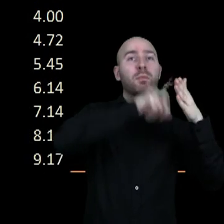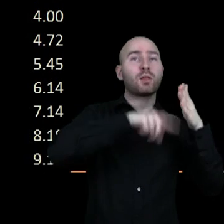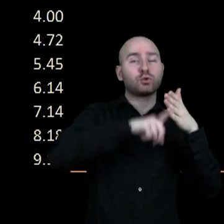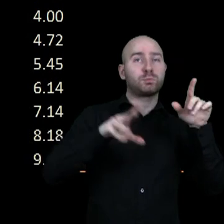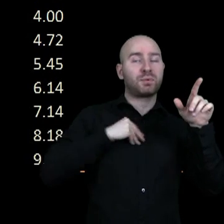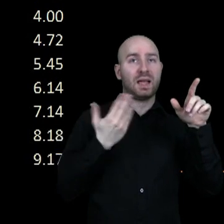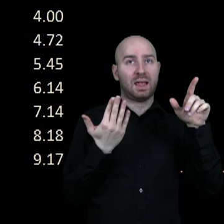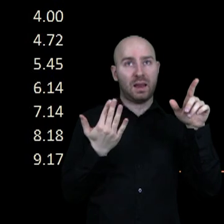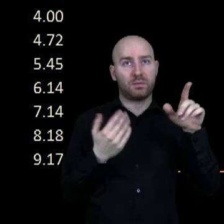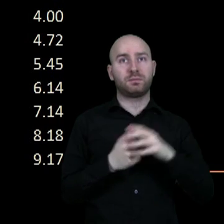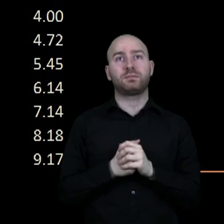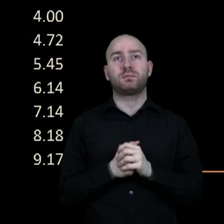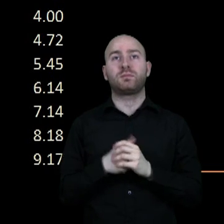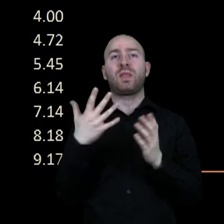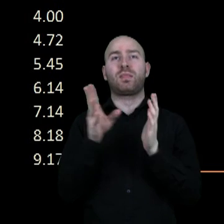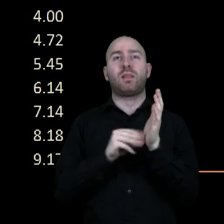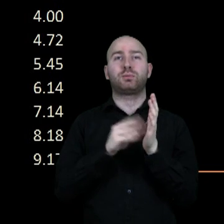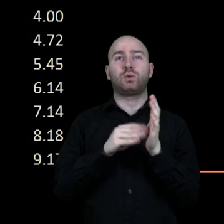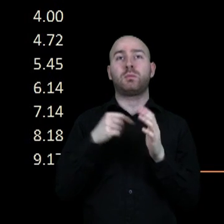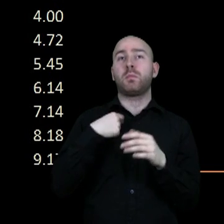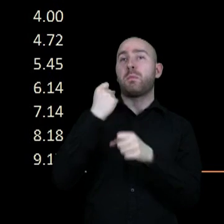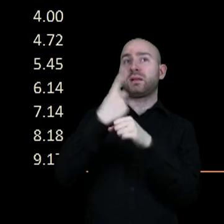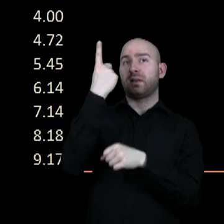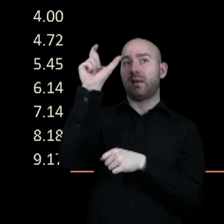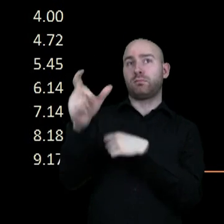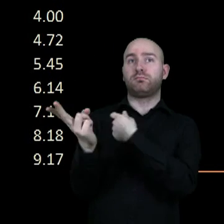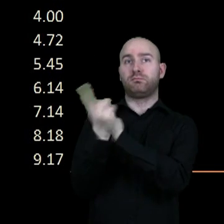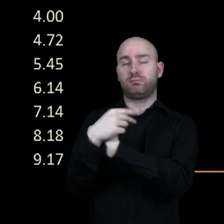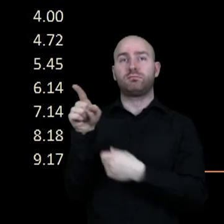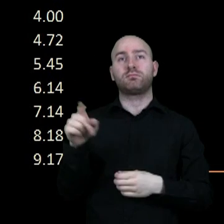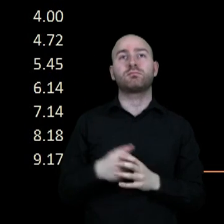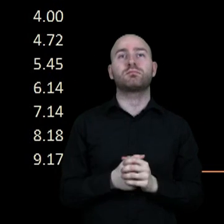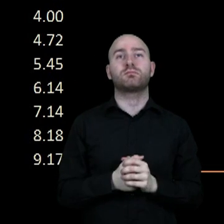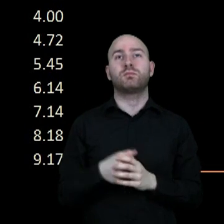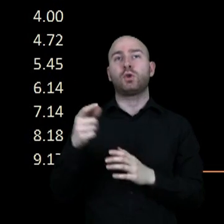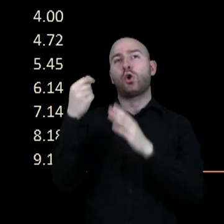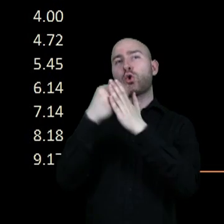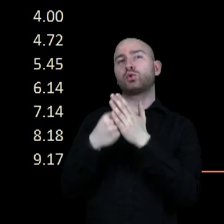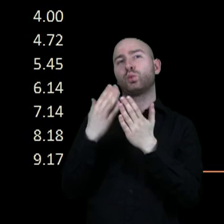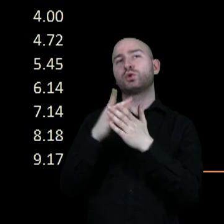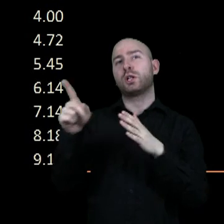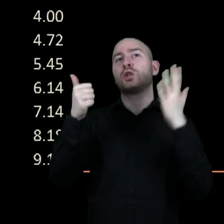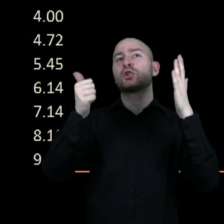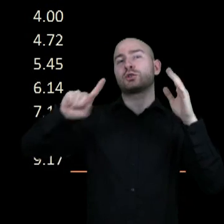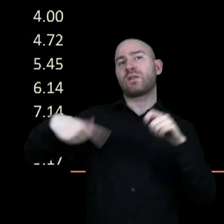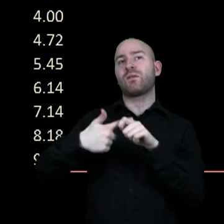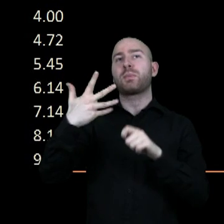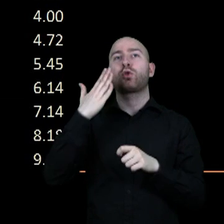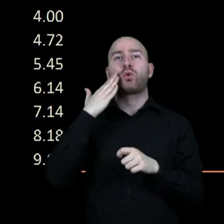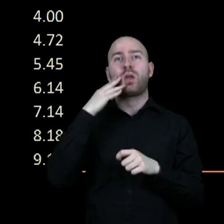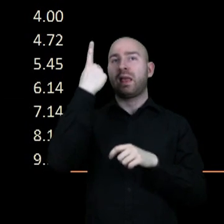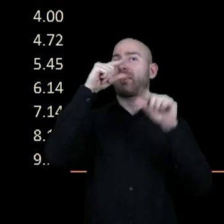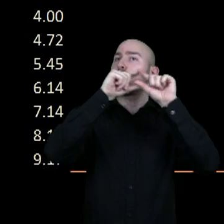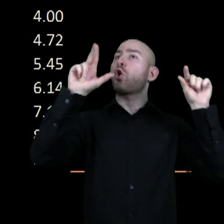liczbę linijek kodu miesięcznie. Jeśli zatrudnimy jednego programistę, to linijka kodu będzie nas